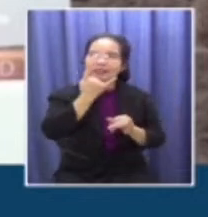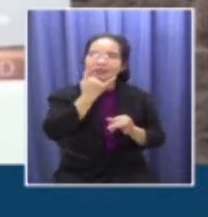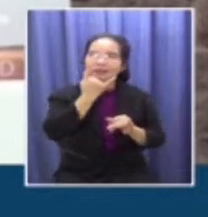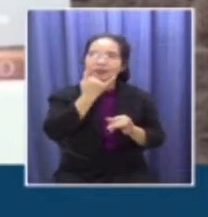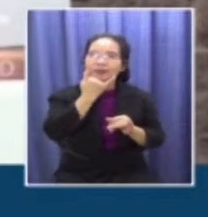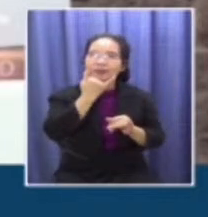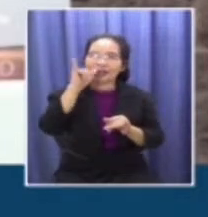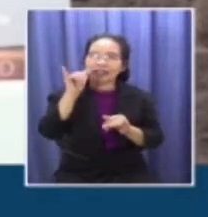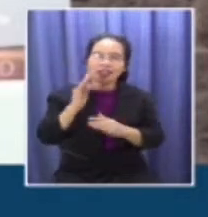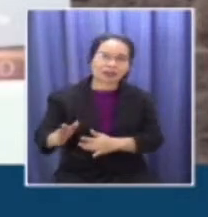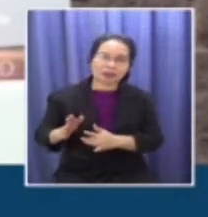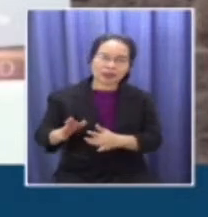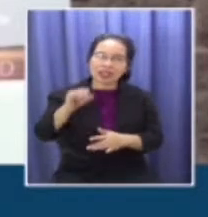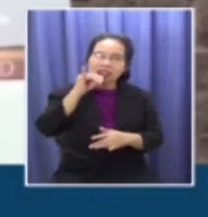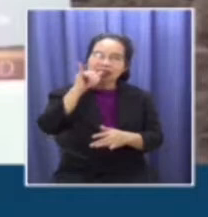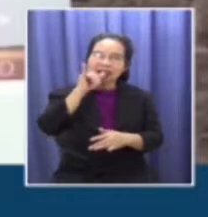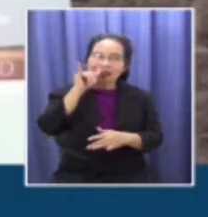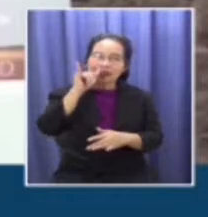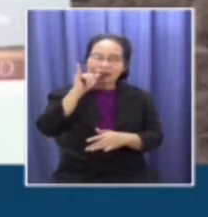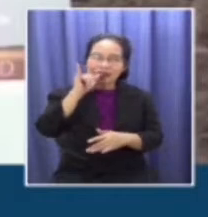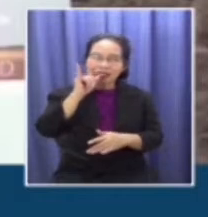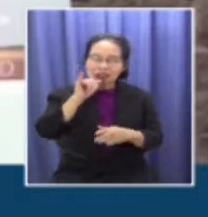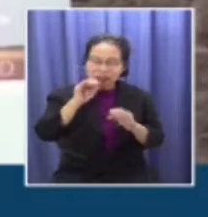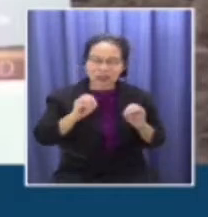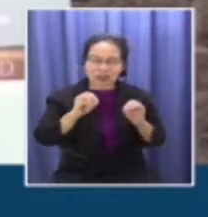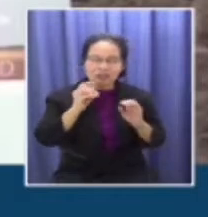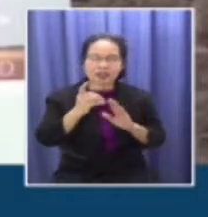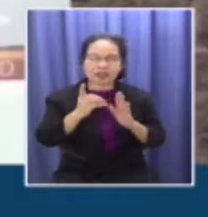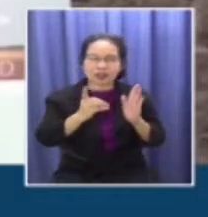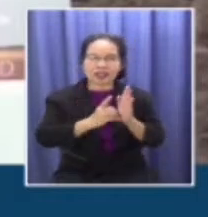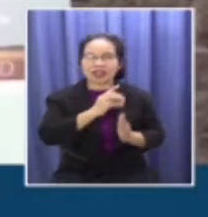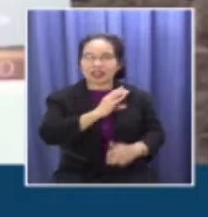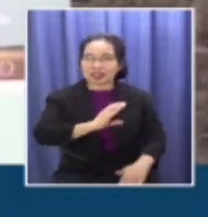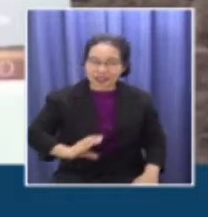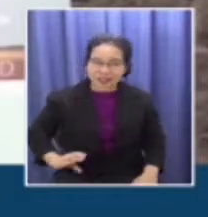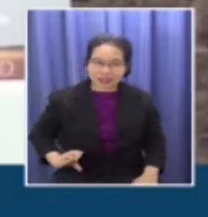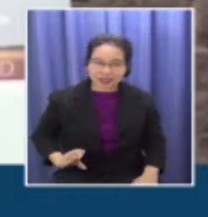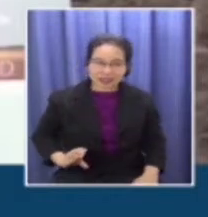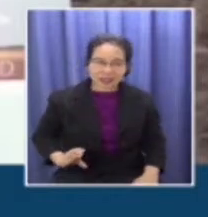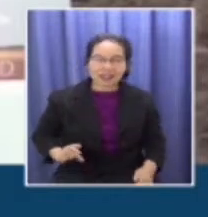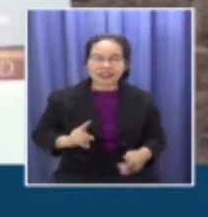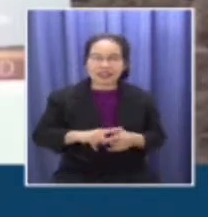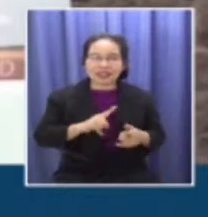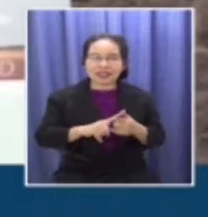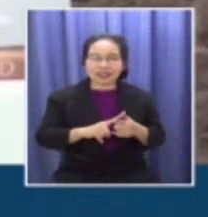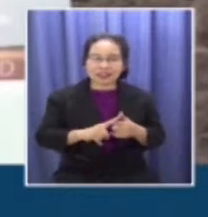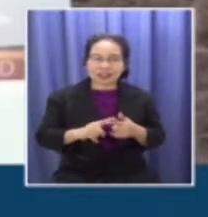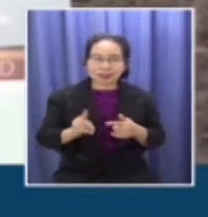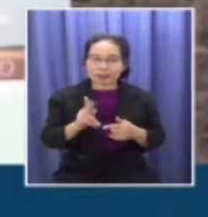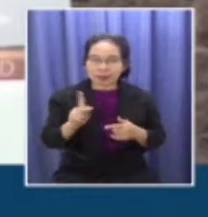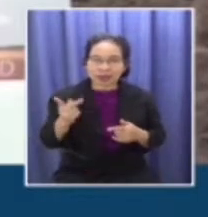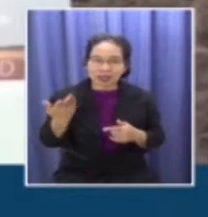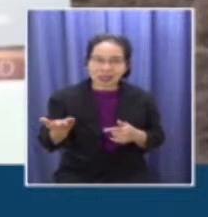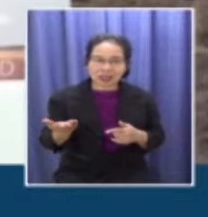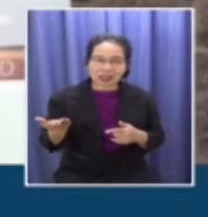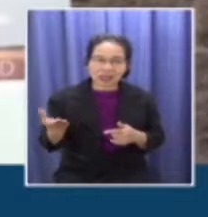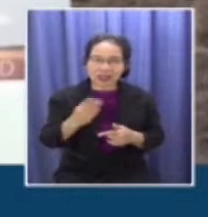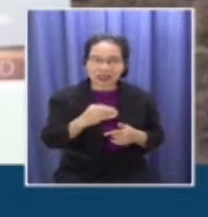dear King Can and Tempan Bɛka say, can now your covering seni. Na afei waba kunu sɛ ɛyɛ